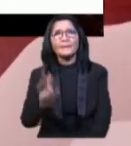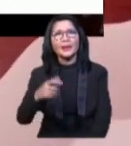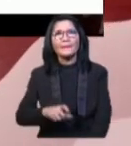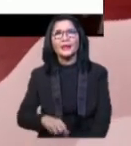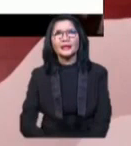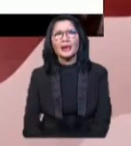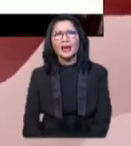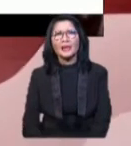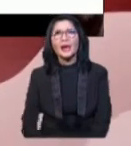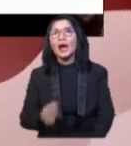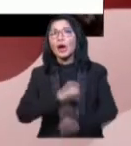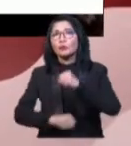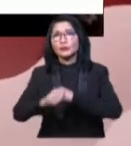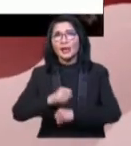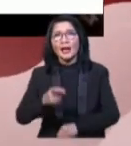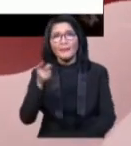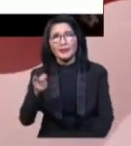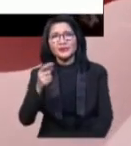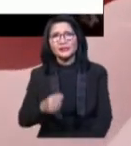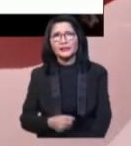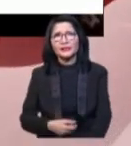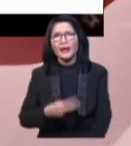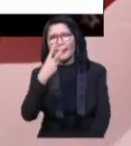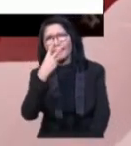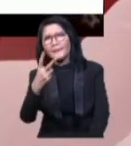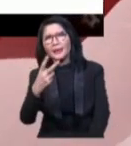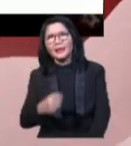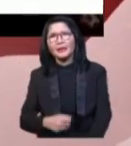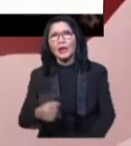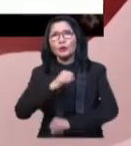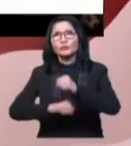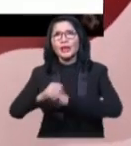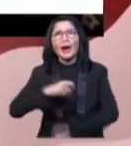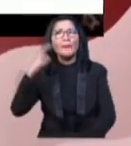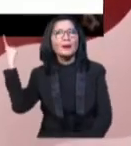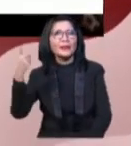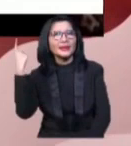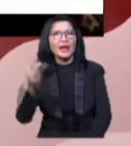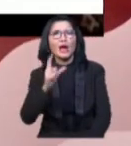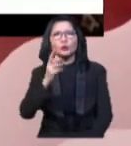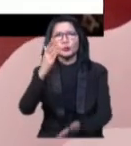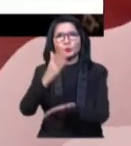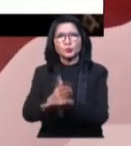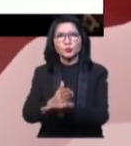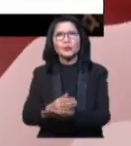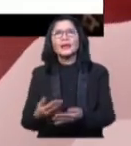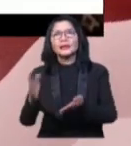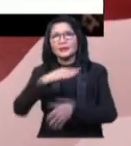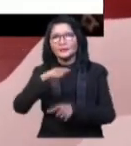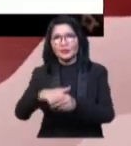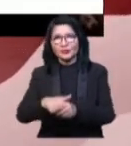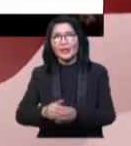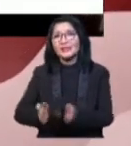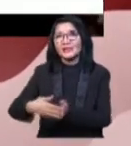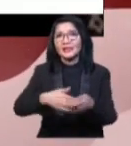Report memandang usaha-usaha pemerintah dalam memutus penyebaran COVID-19, termasuk strategi PPKM yang sudah